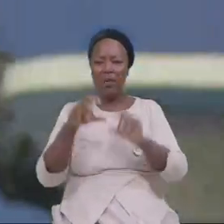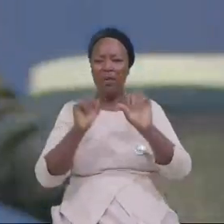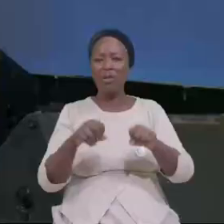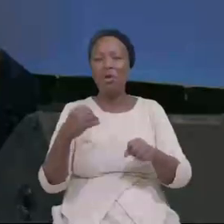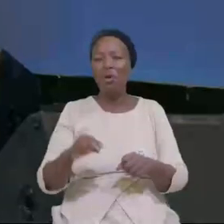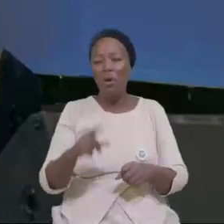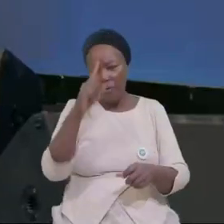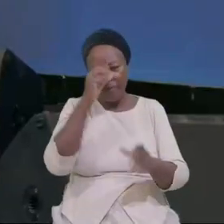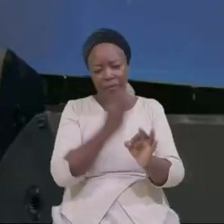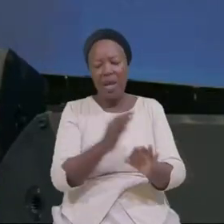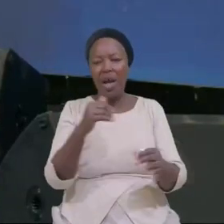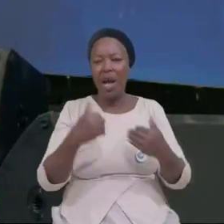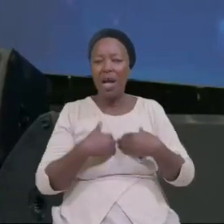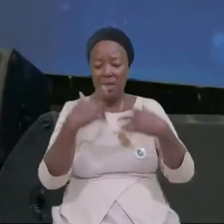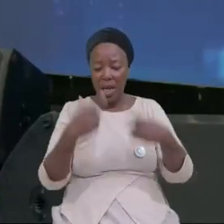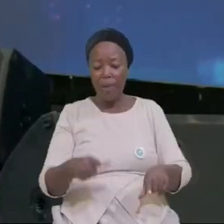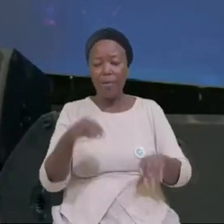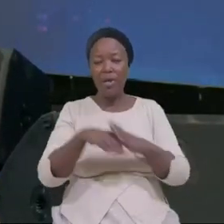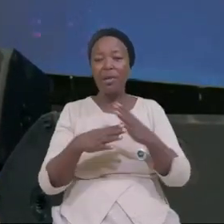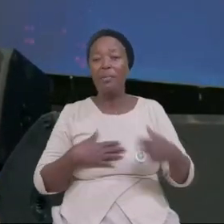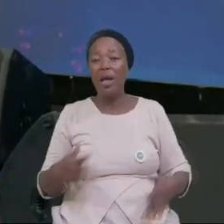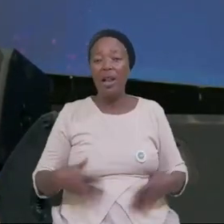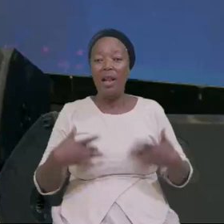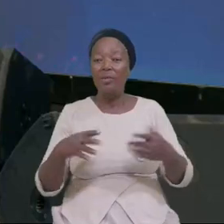foi ont eu lieu dans ma vie,